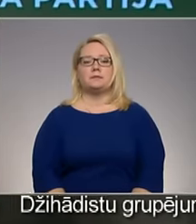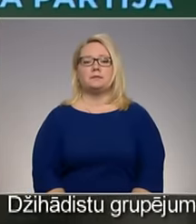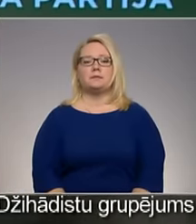televīzija.